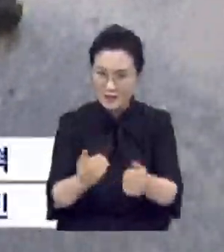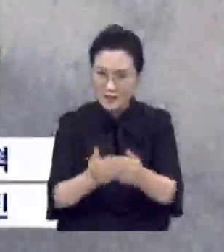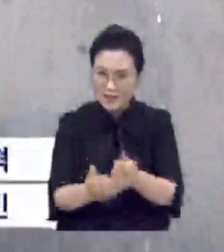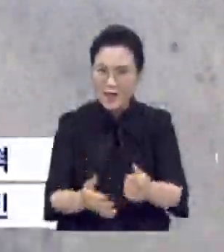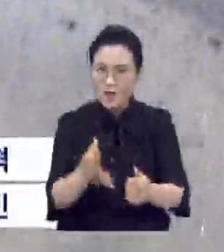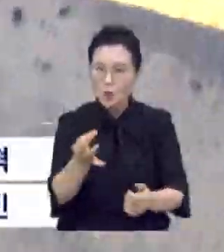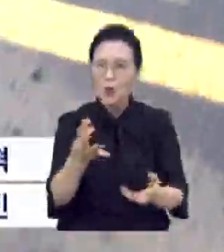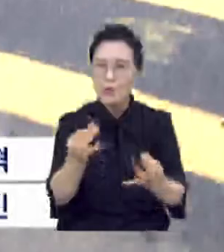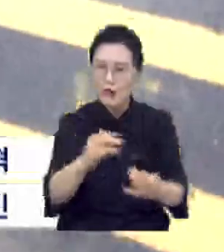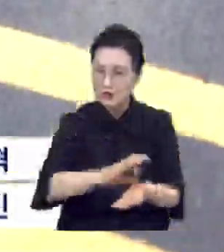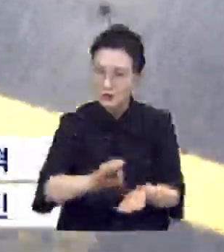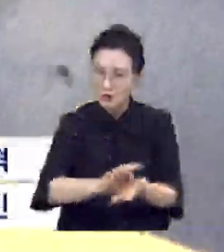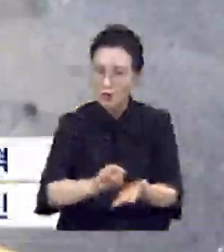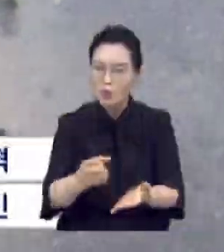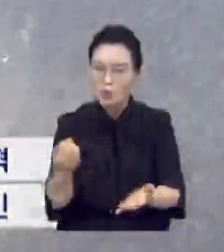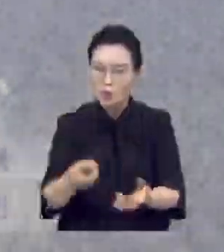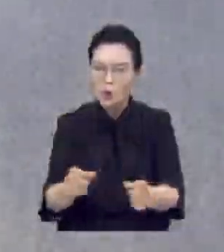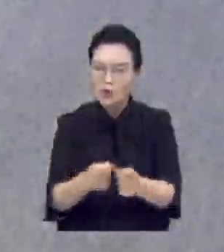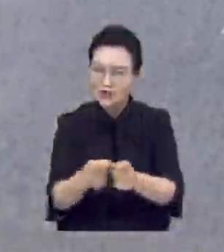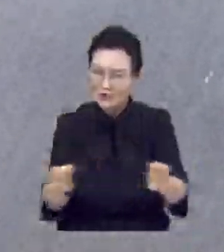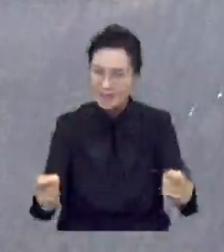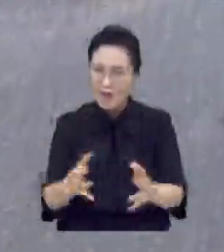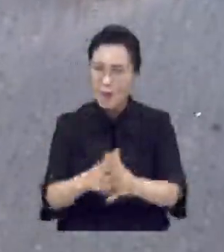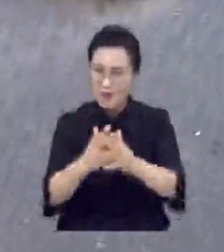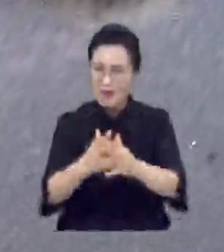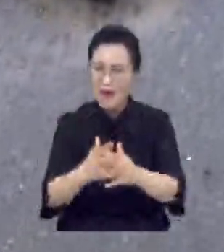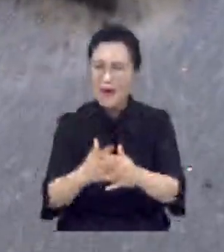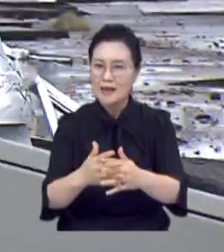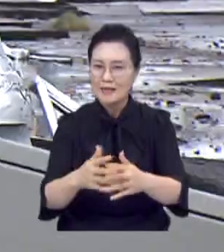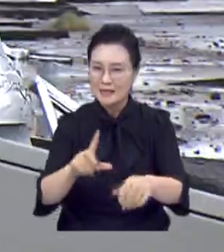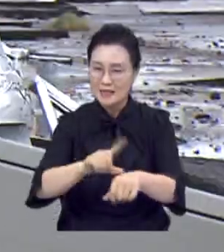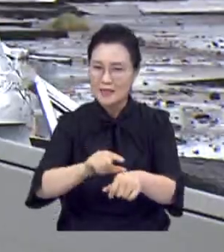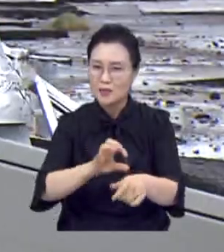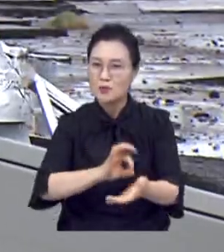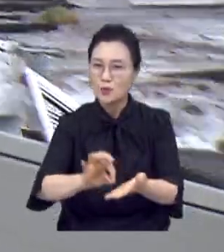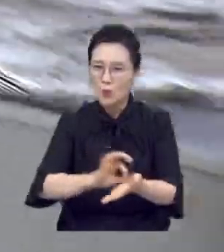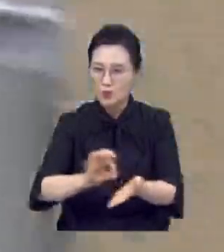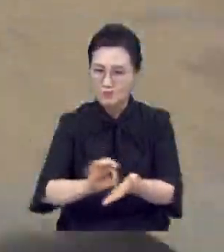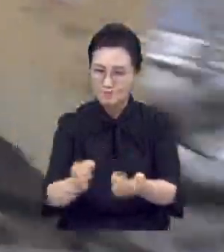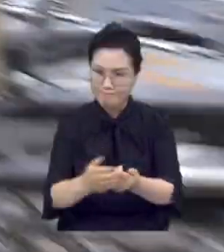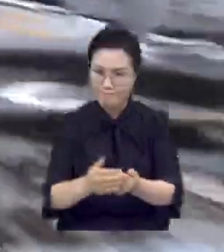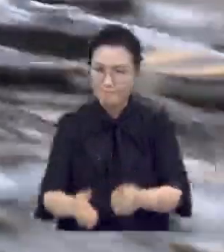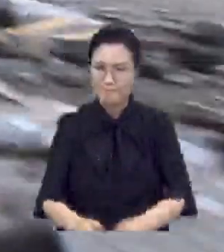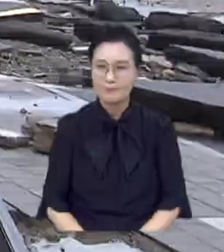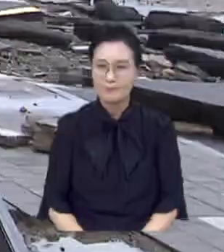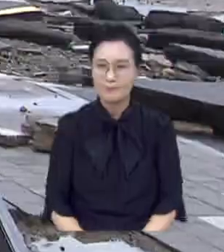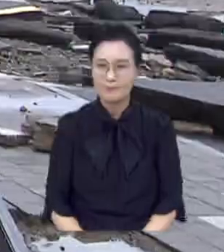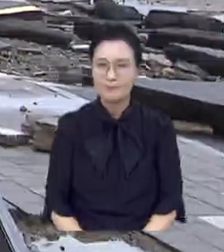막대한 비용과 장시간의 공사 기간이 소요되기 때문입니다. KNN 강소라입니다.